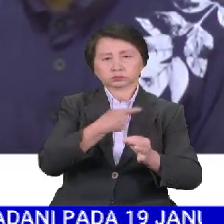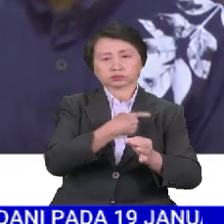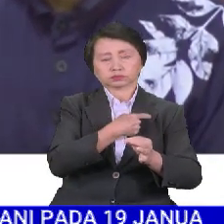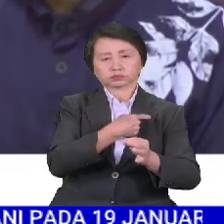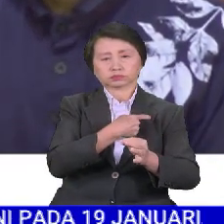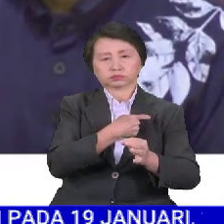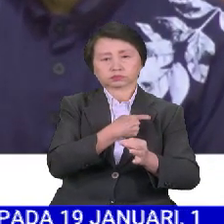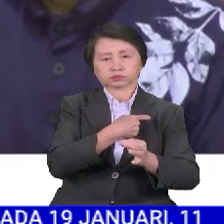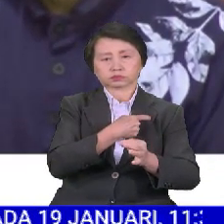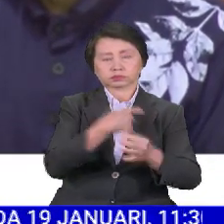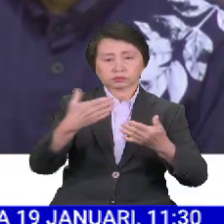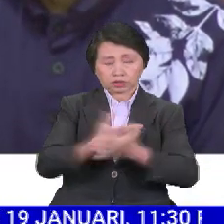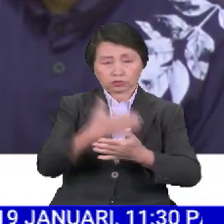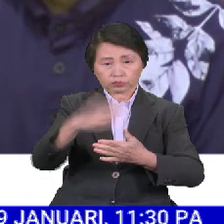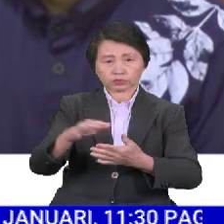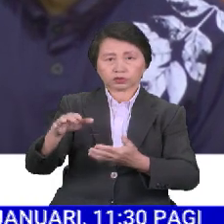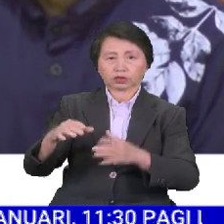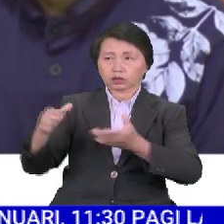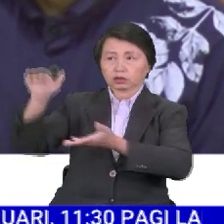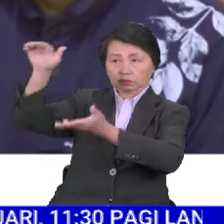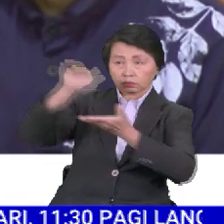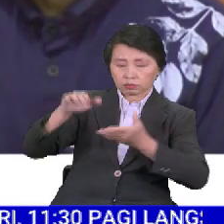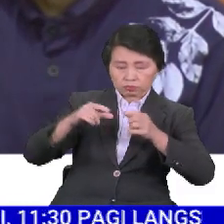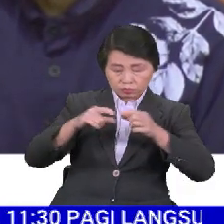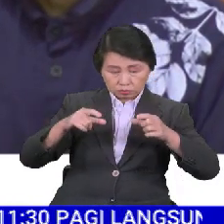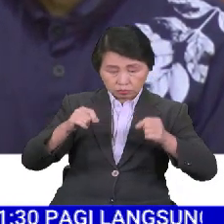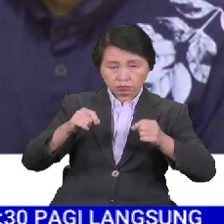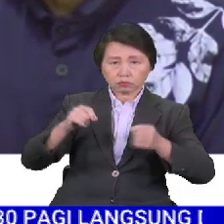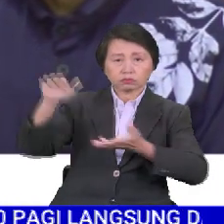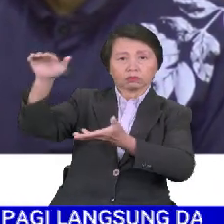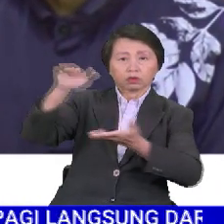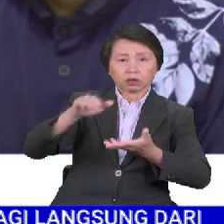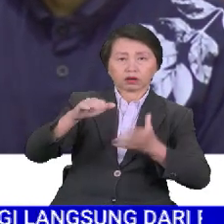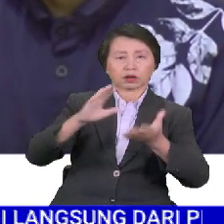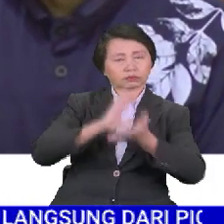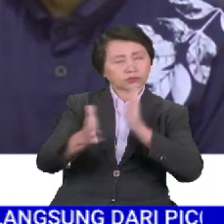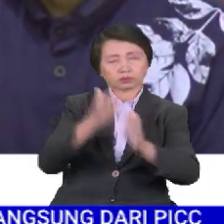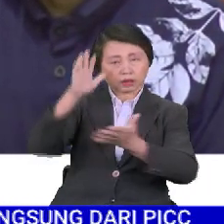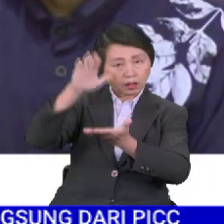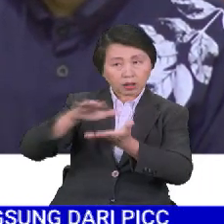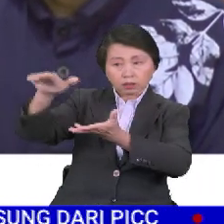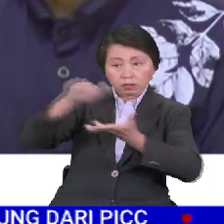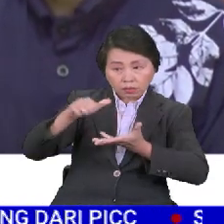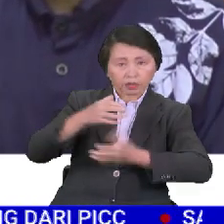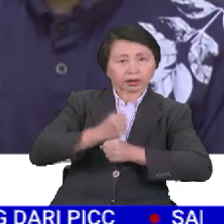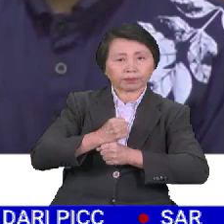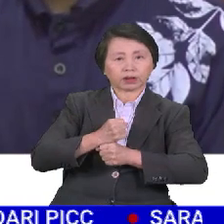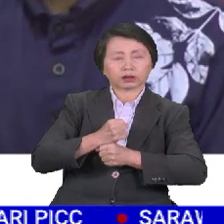kita perolehan baru setelah bekalan chip dapat kita selesaikan. Walau bagaimanapun, apa yang saya harapkan,